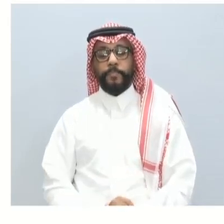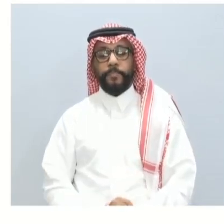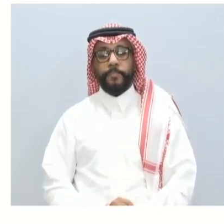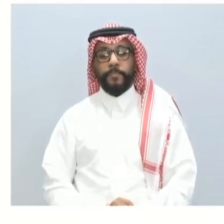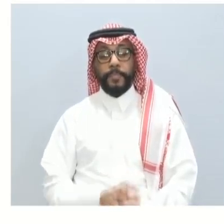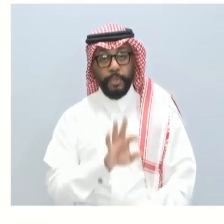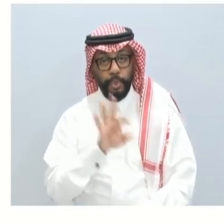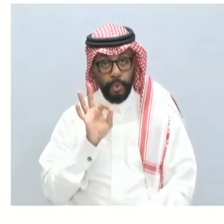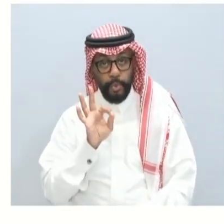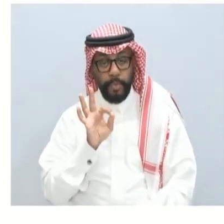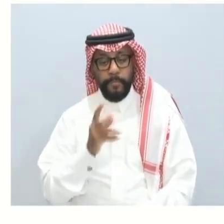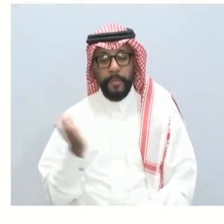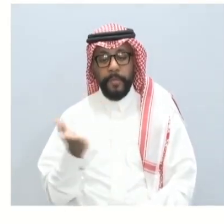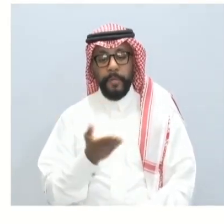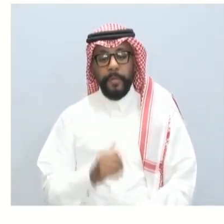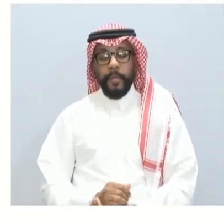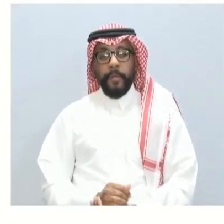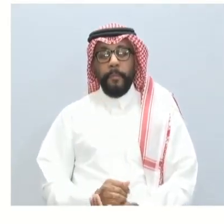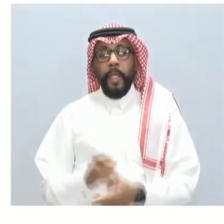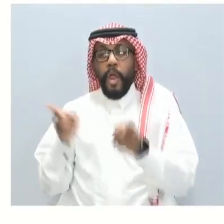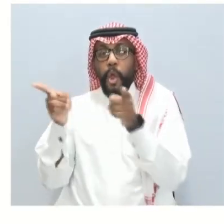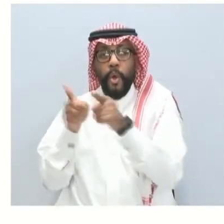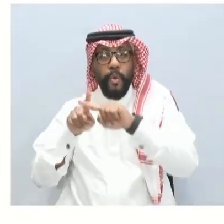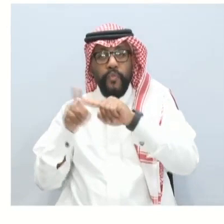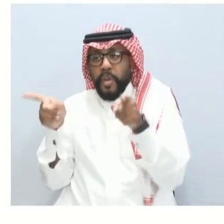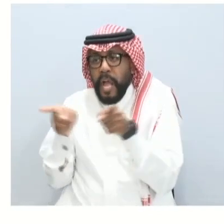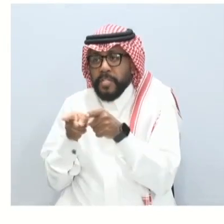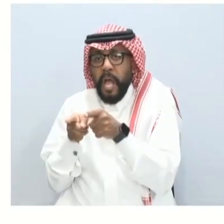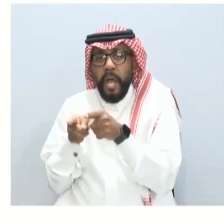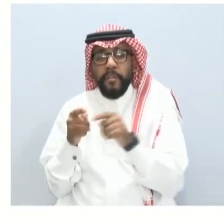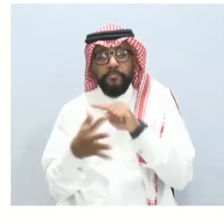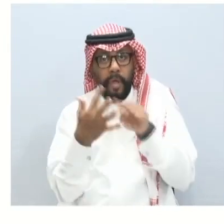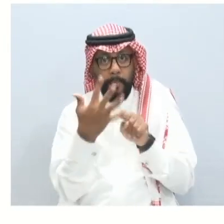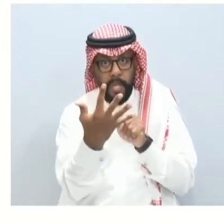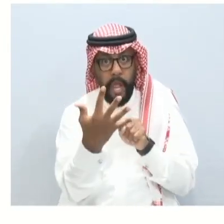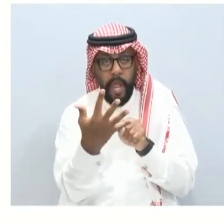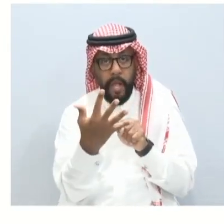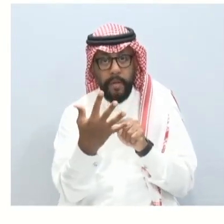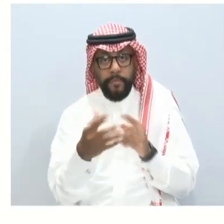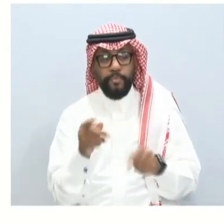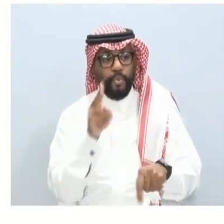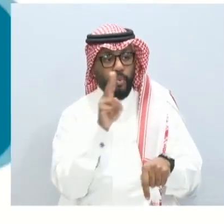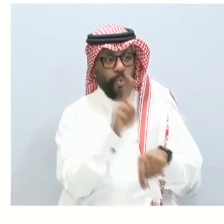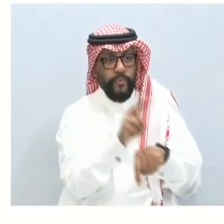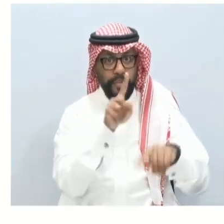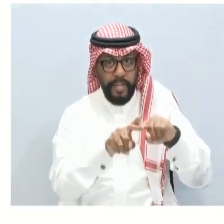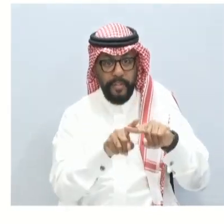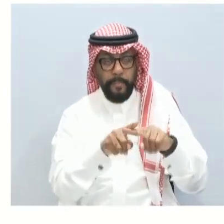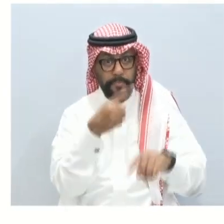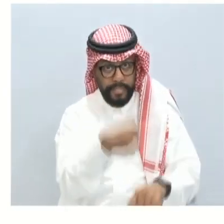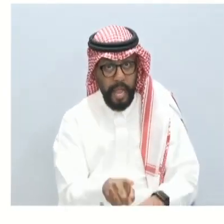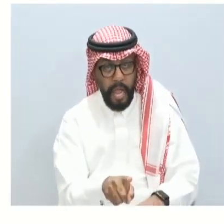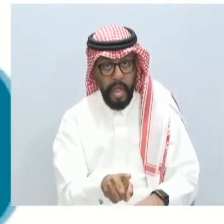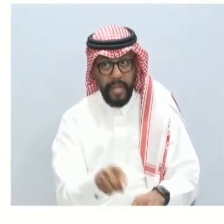الصحيحه ايضا الكفر الاصغر يتضمن خمسه انواع منها كفر التكذيب هل هذه